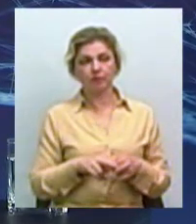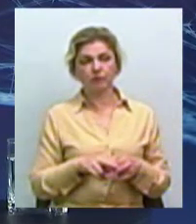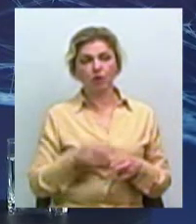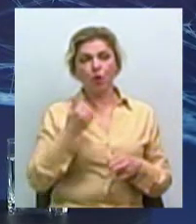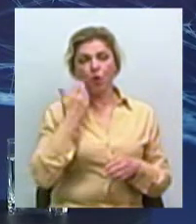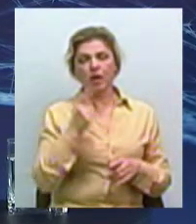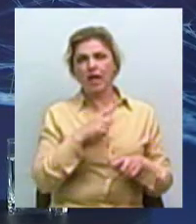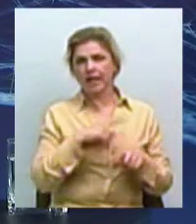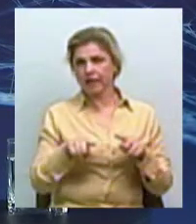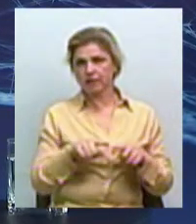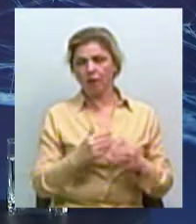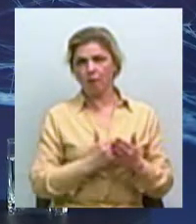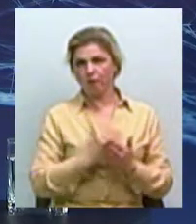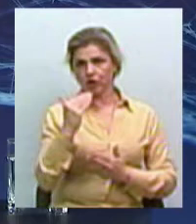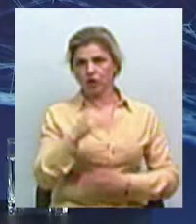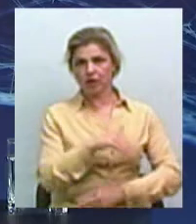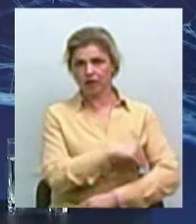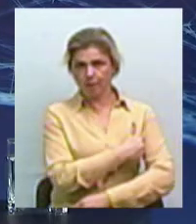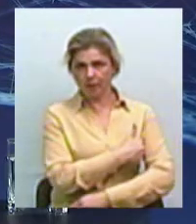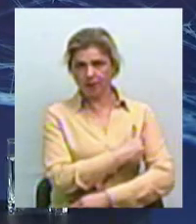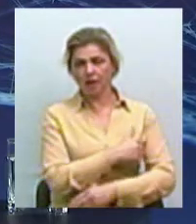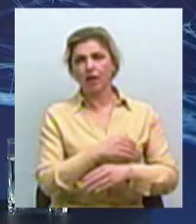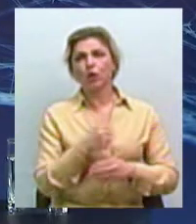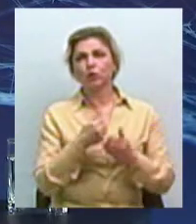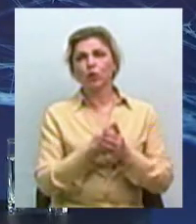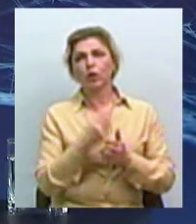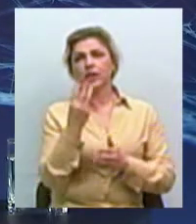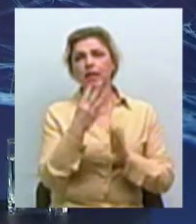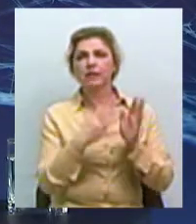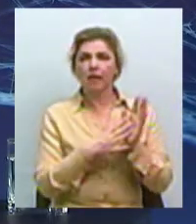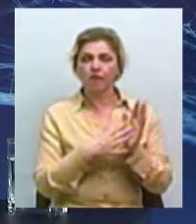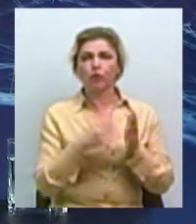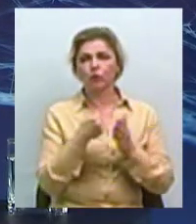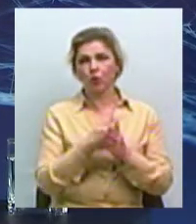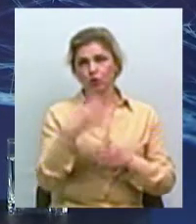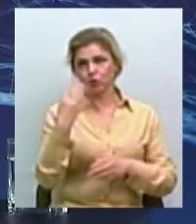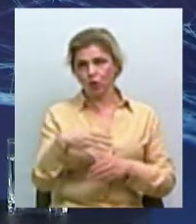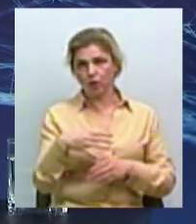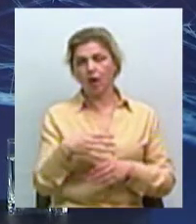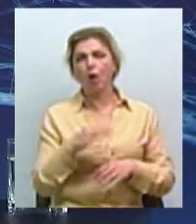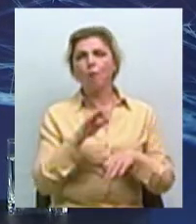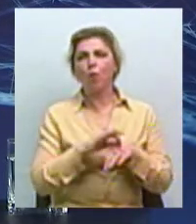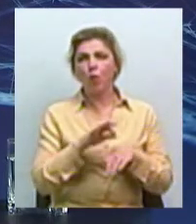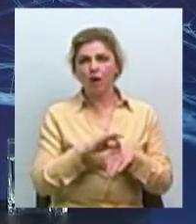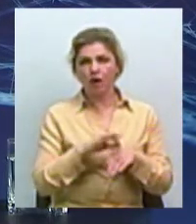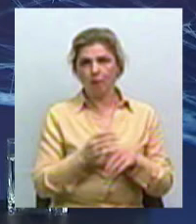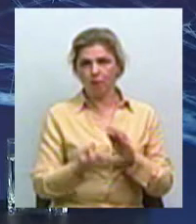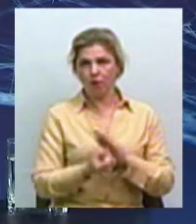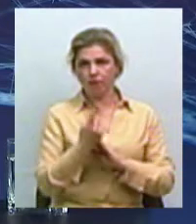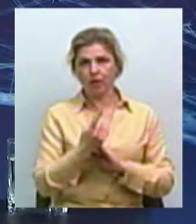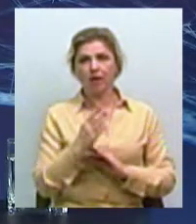з'являється різке підвищення температури тіла до 39, до 40. З'являється біль